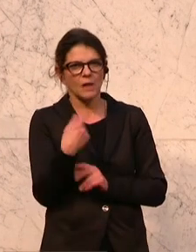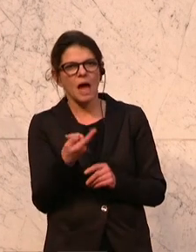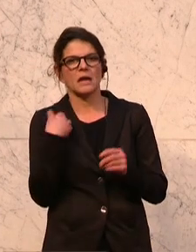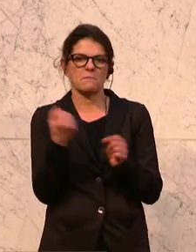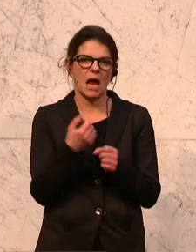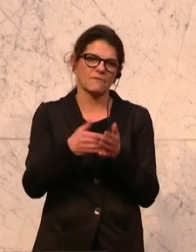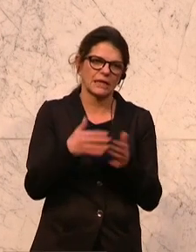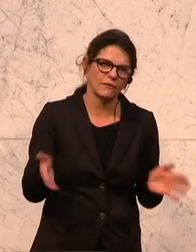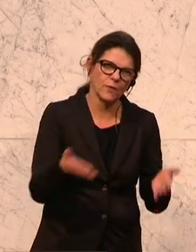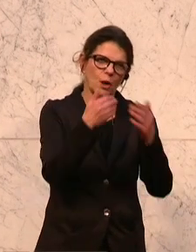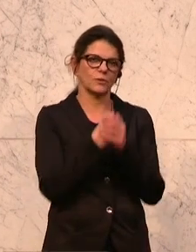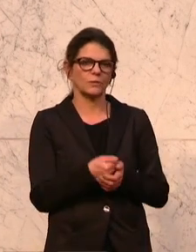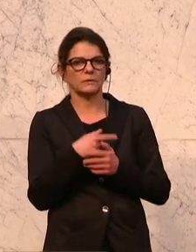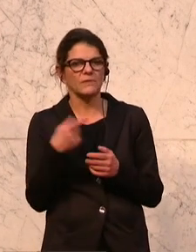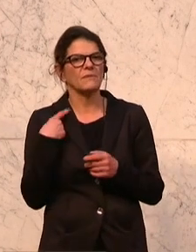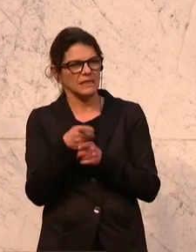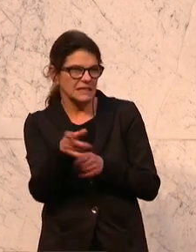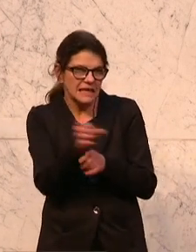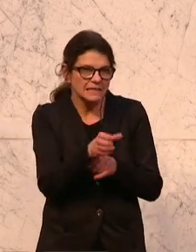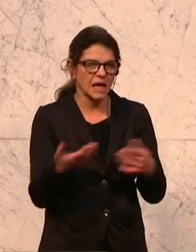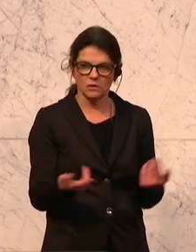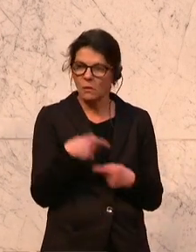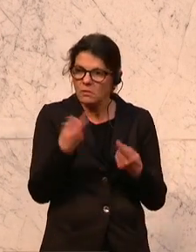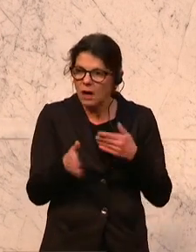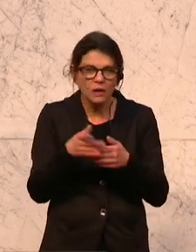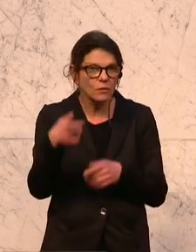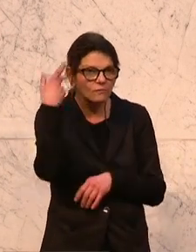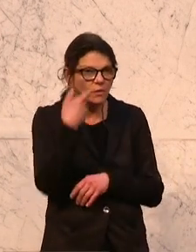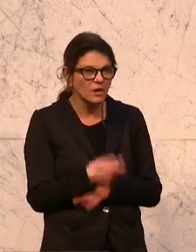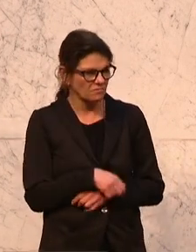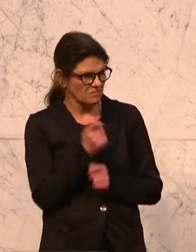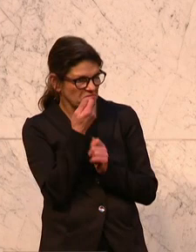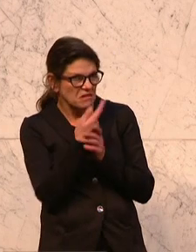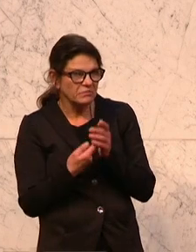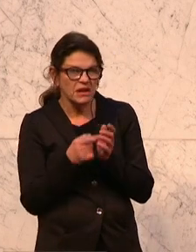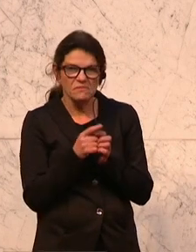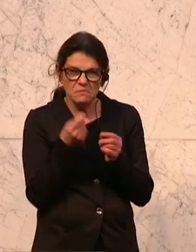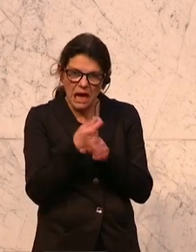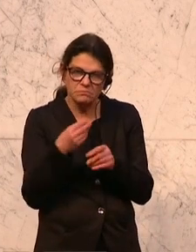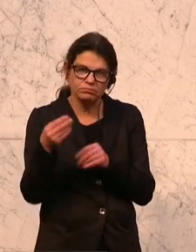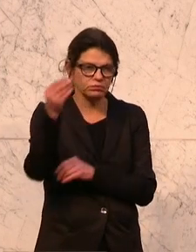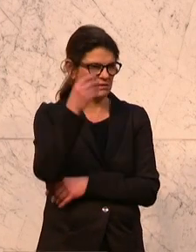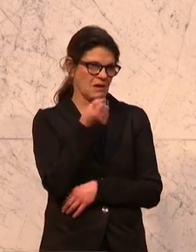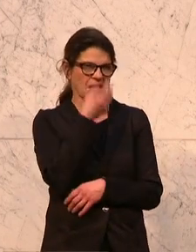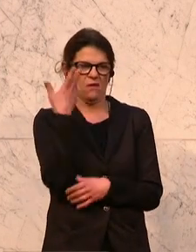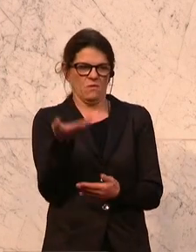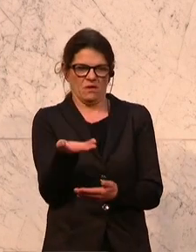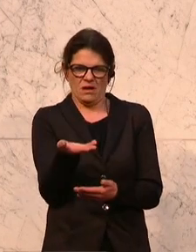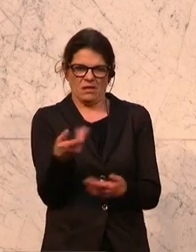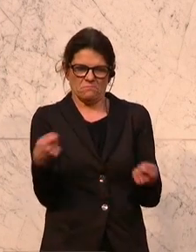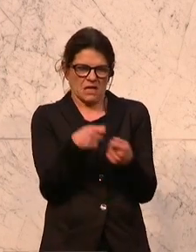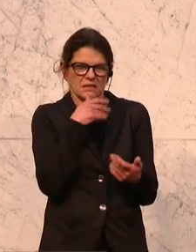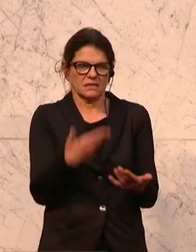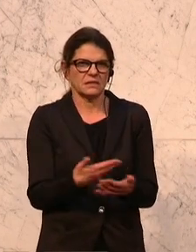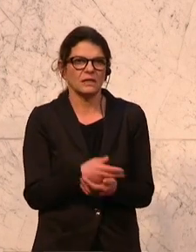eine weitere Förderung, um das zu kompensieren. Und dann wundern sie sich über Inflationsentwicklungen. Also das geht sich ja von der Logik auch nicht aus. Ich